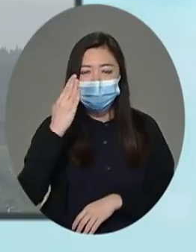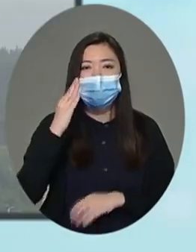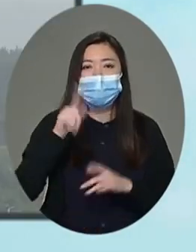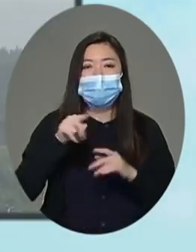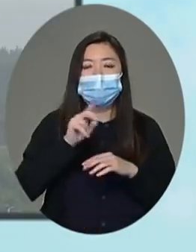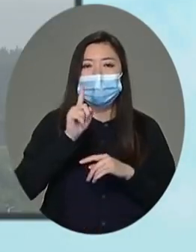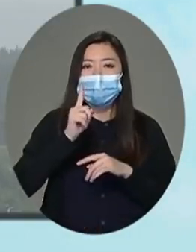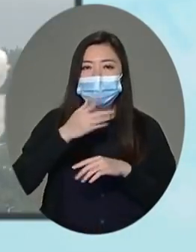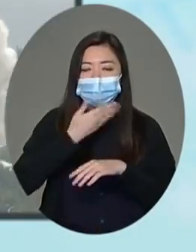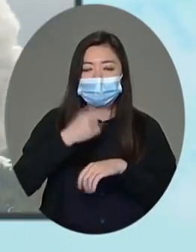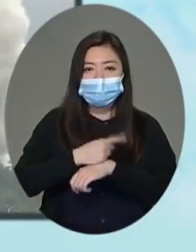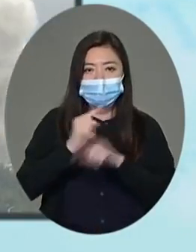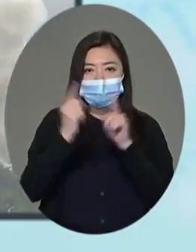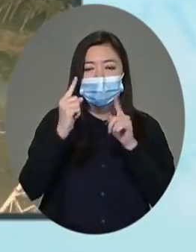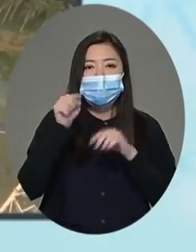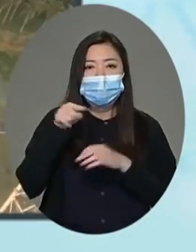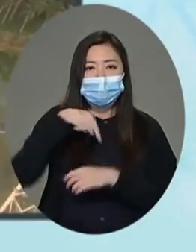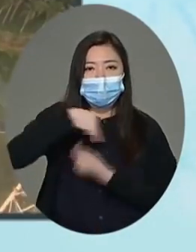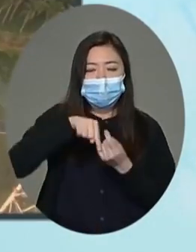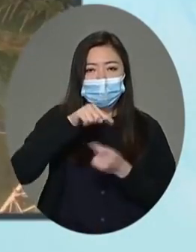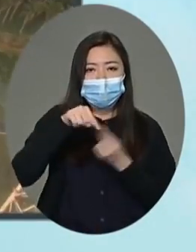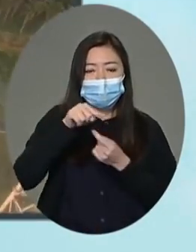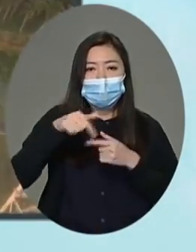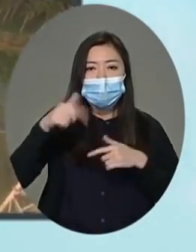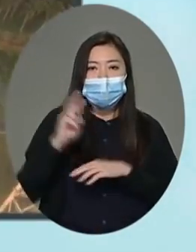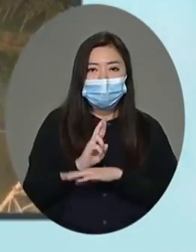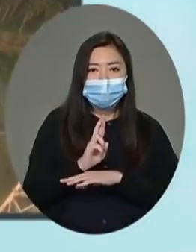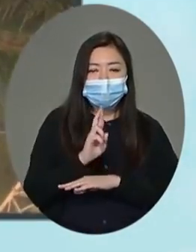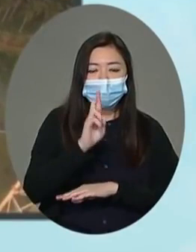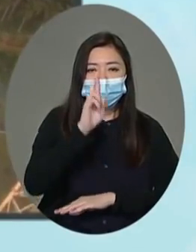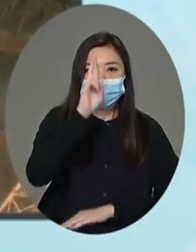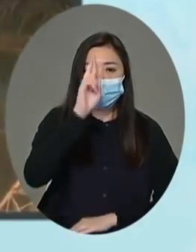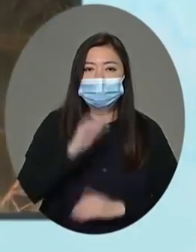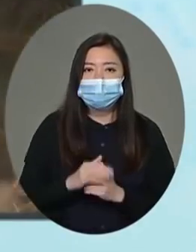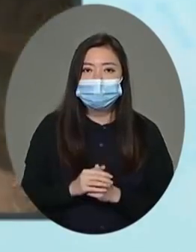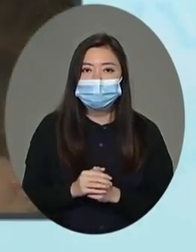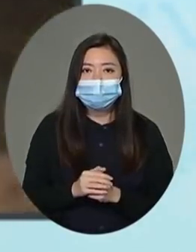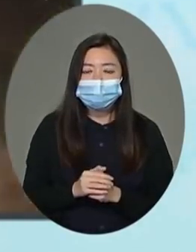11点几在海南文昌航天发射场发射升空。 今年